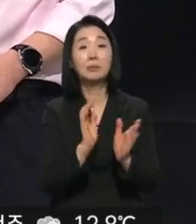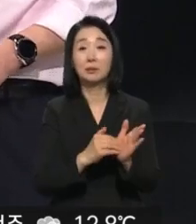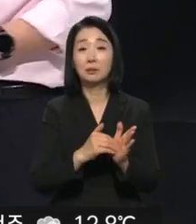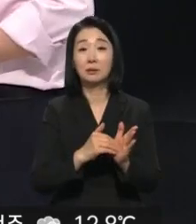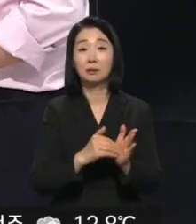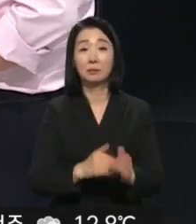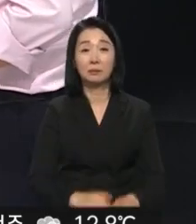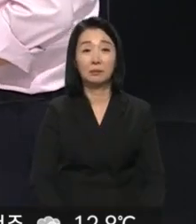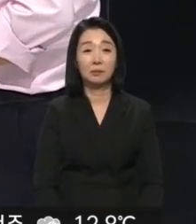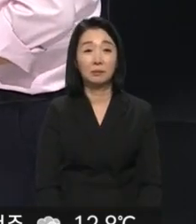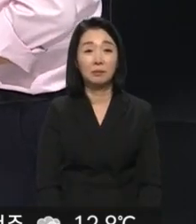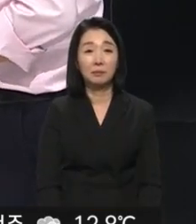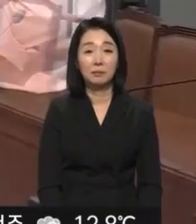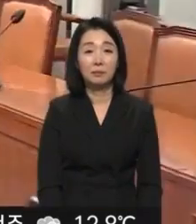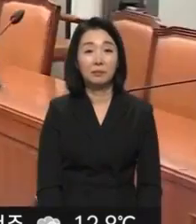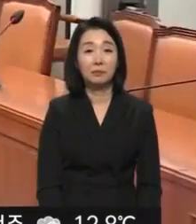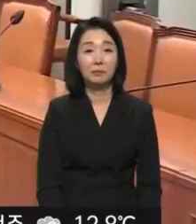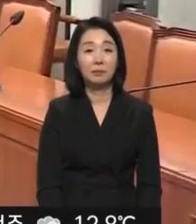까딱였습니다.